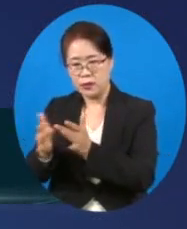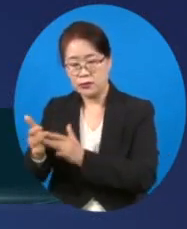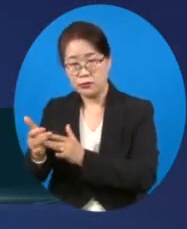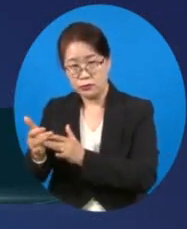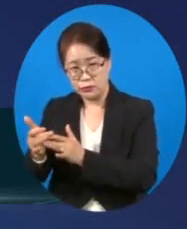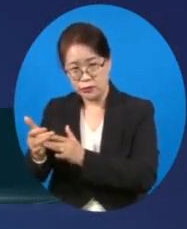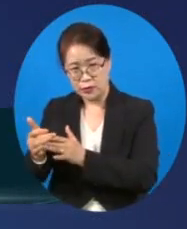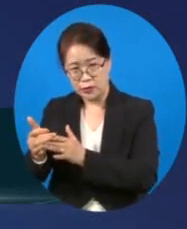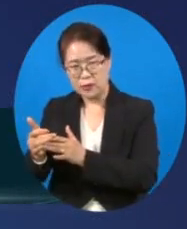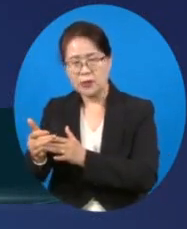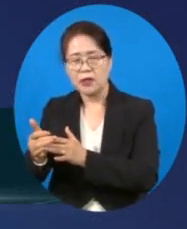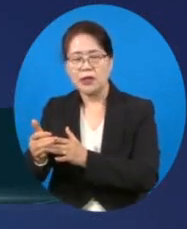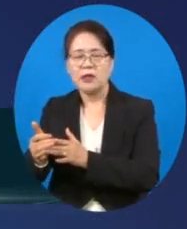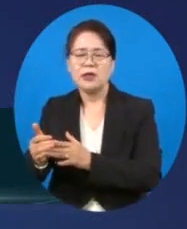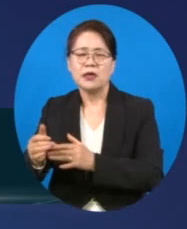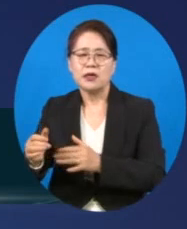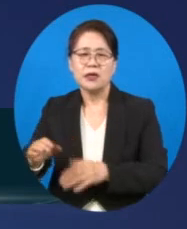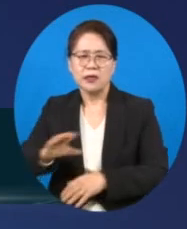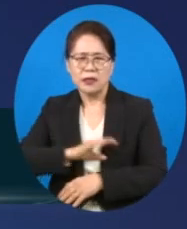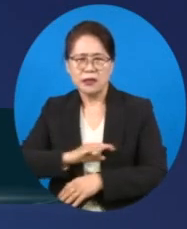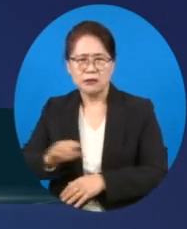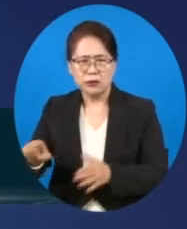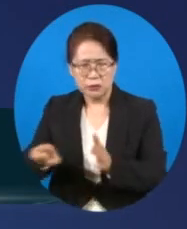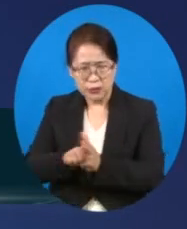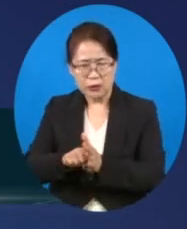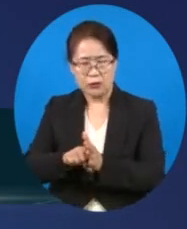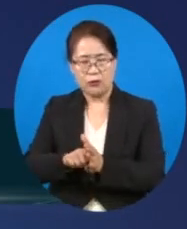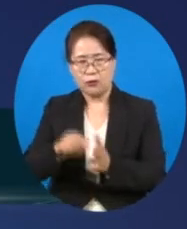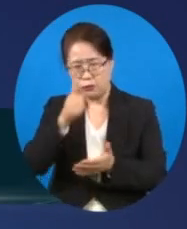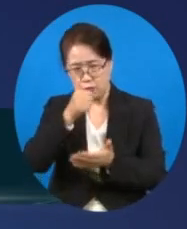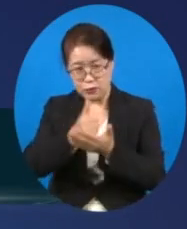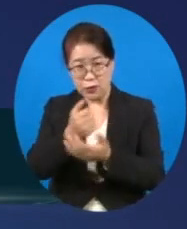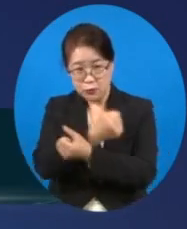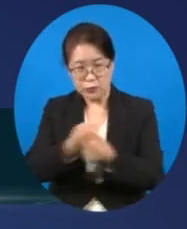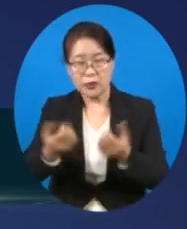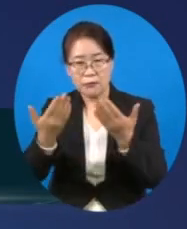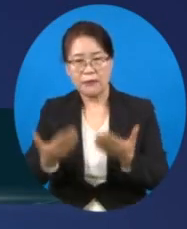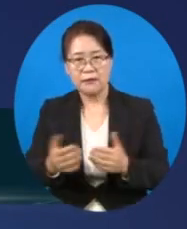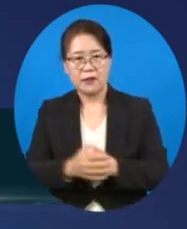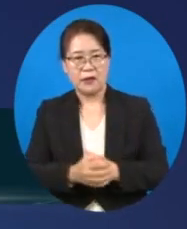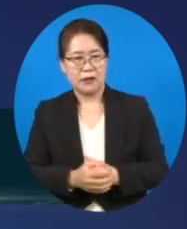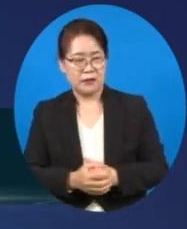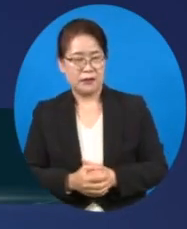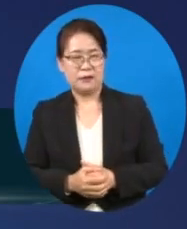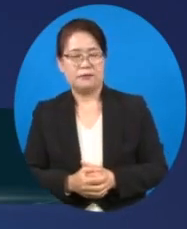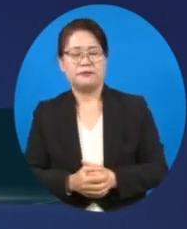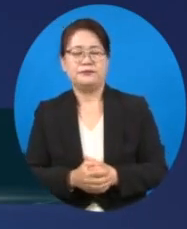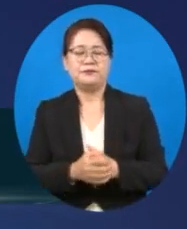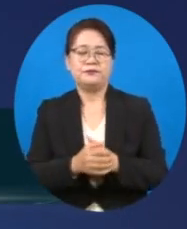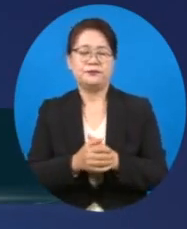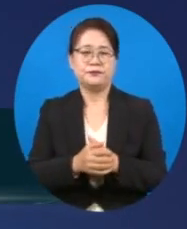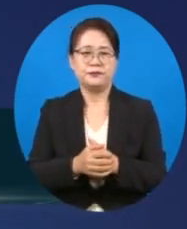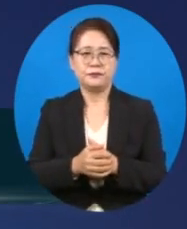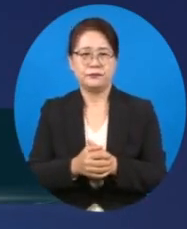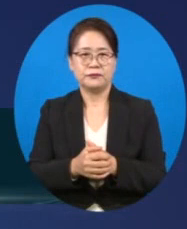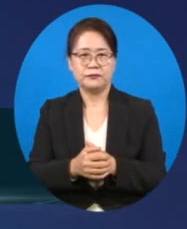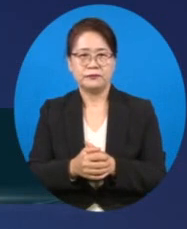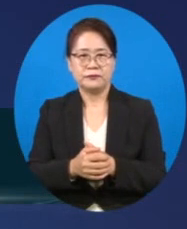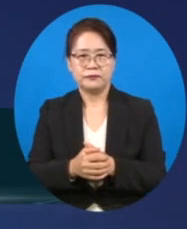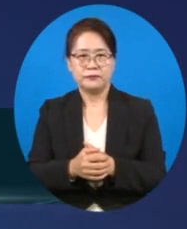힘입어 제 삶을 받는다라고 그렇게 설교를 했어요 내가 너의 죄를 사하노라 이렇게 말하지 않았어